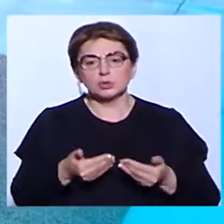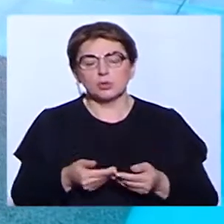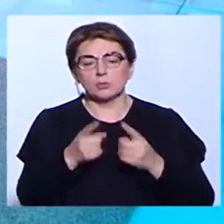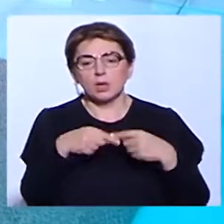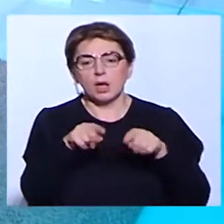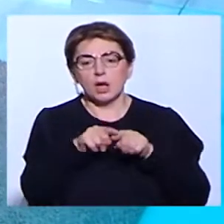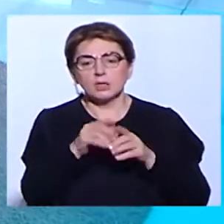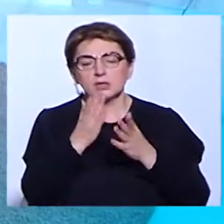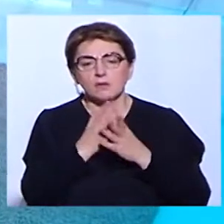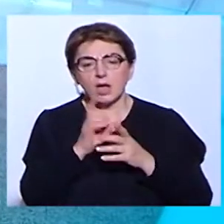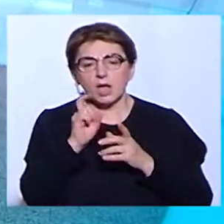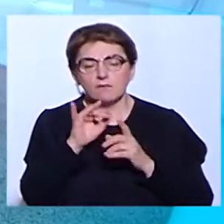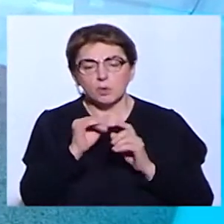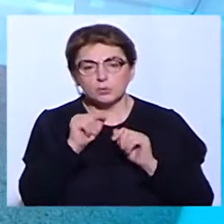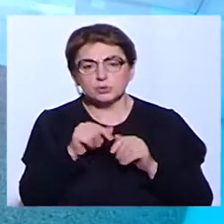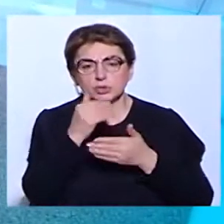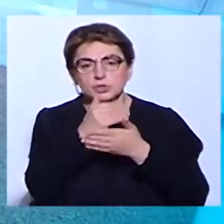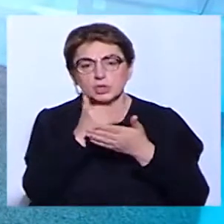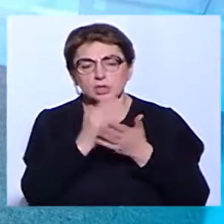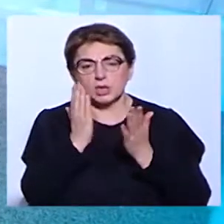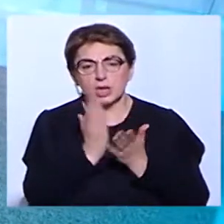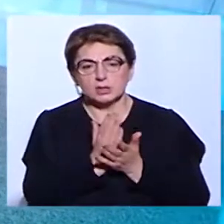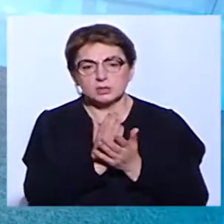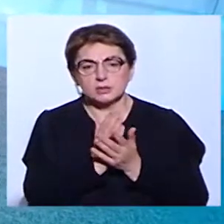ასევე ევოლუციის შედეგი არის